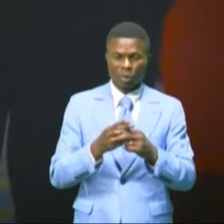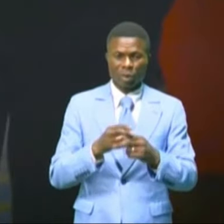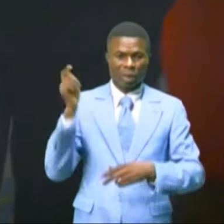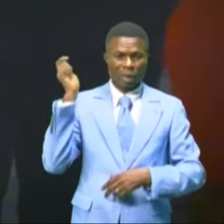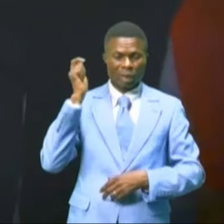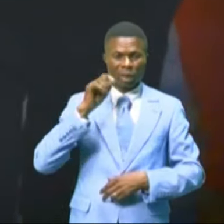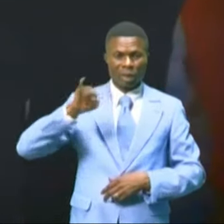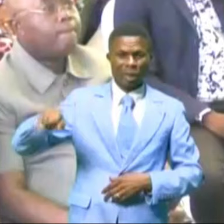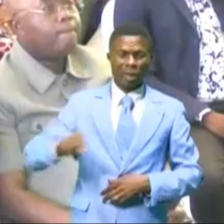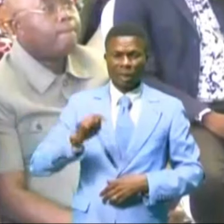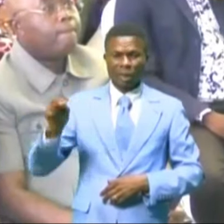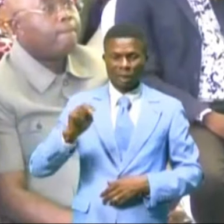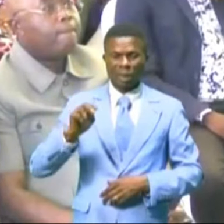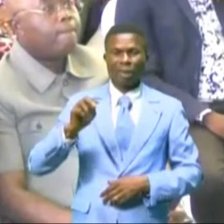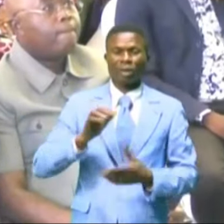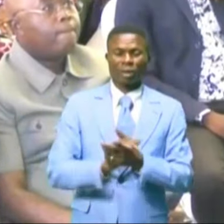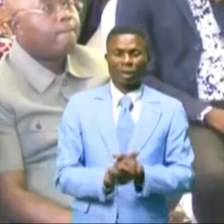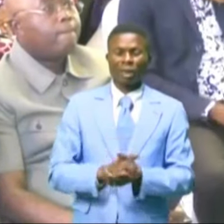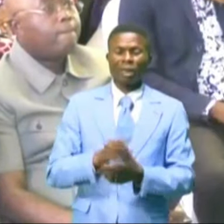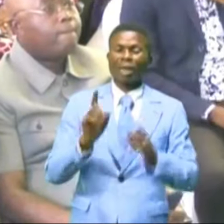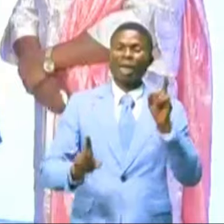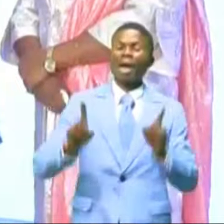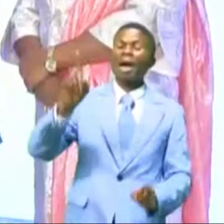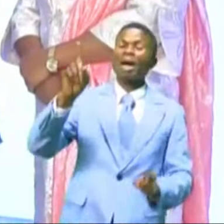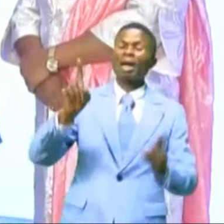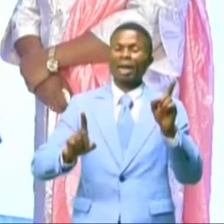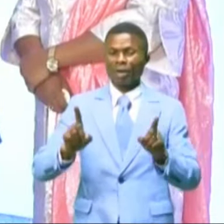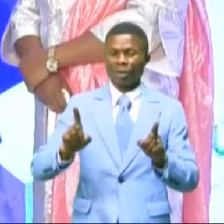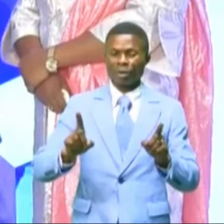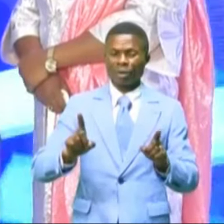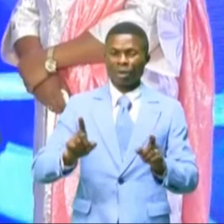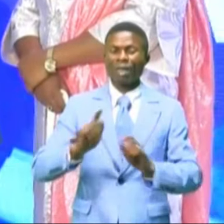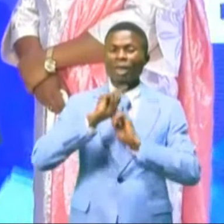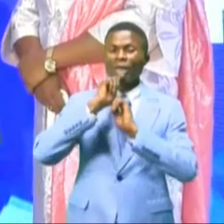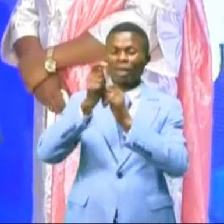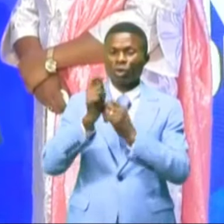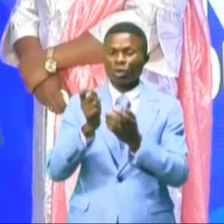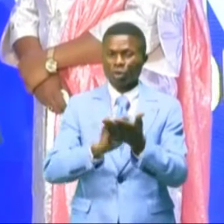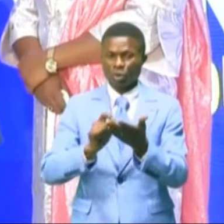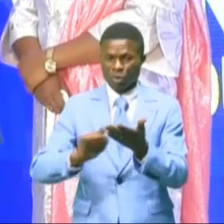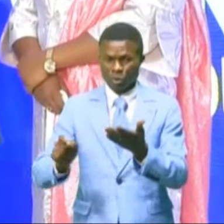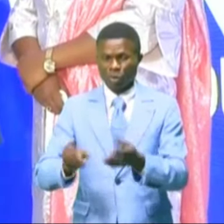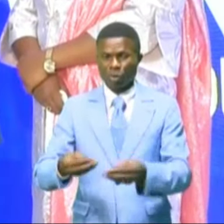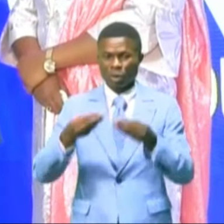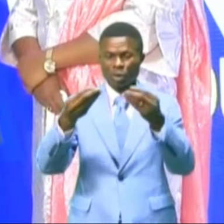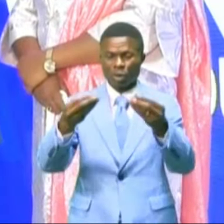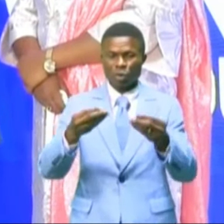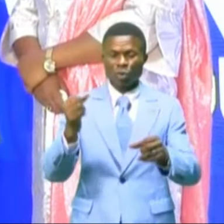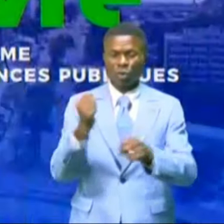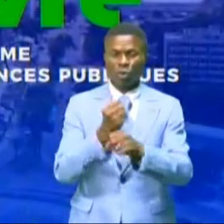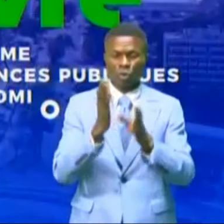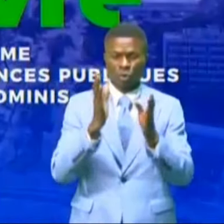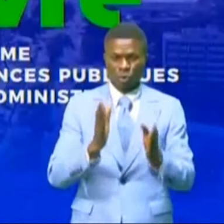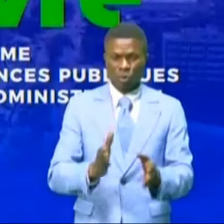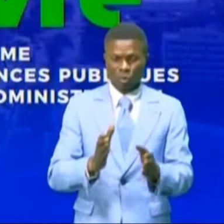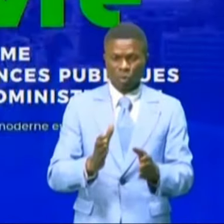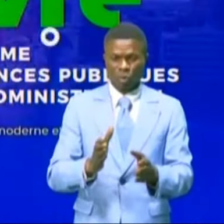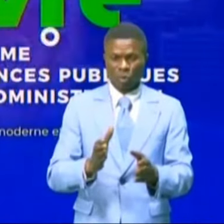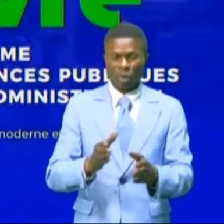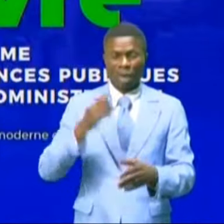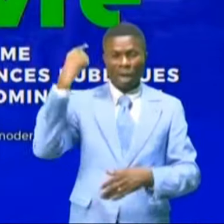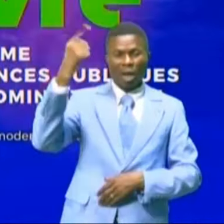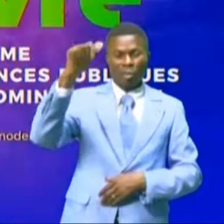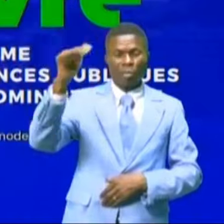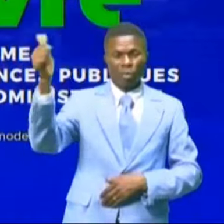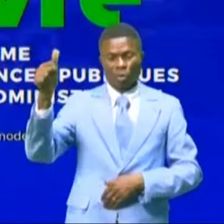professeur Jean-Louis Essambo. Il est rare que le don de l'écriture soit donné aux fonctionnaires. Sous d'autres cieux, oui. Au